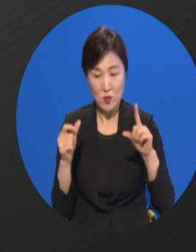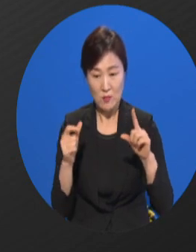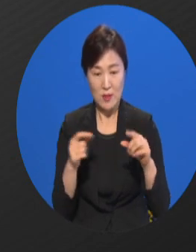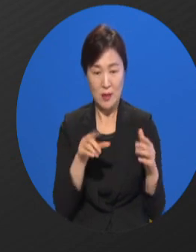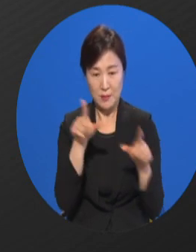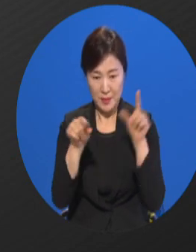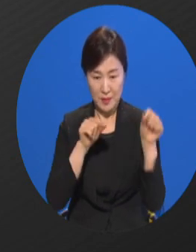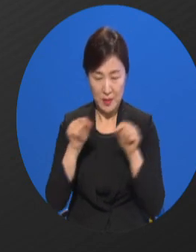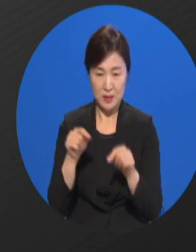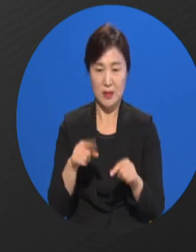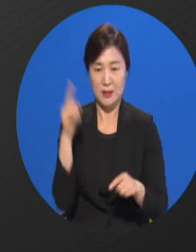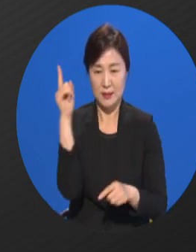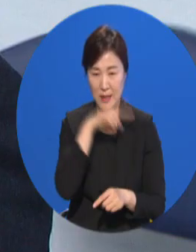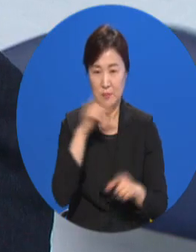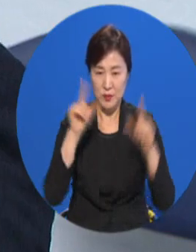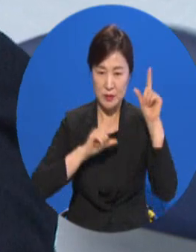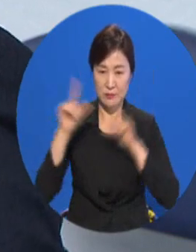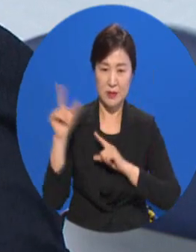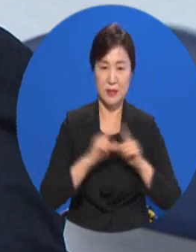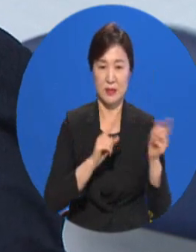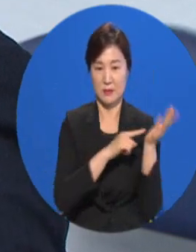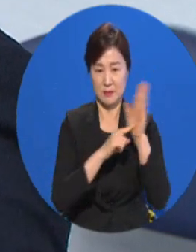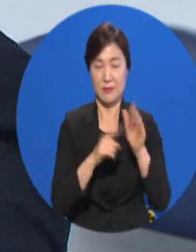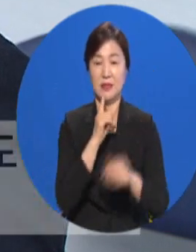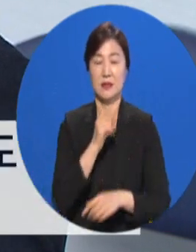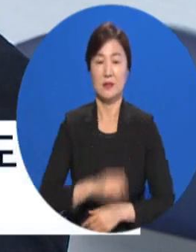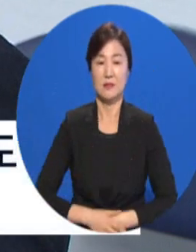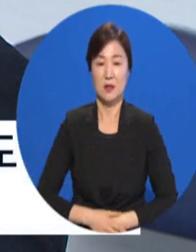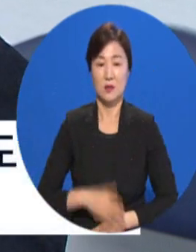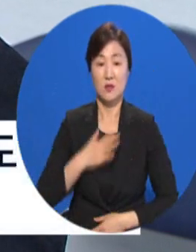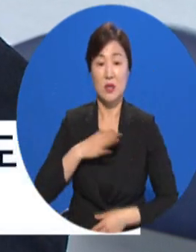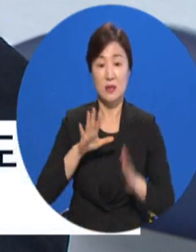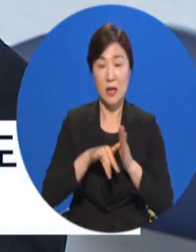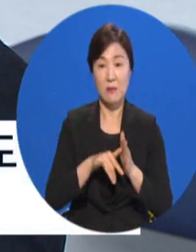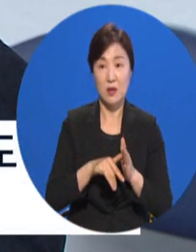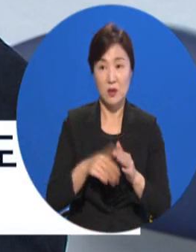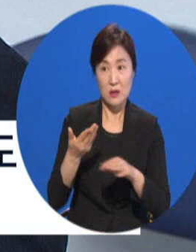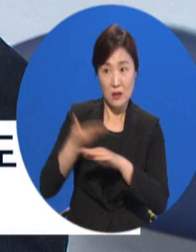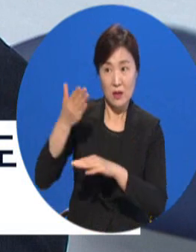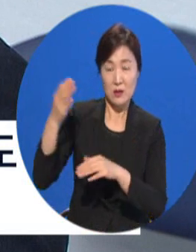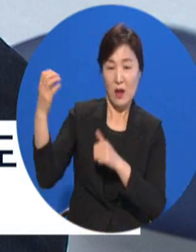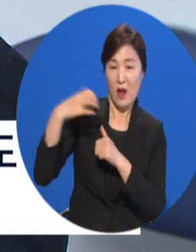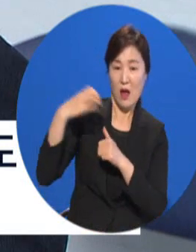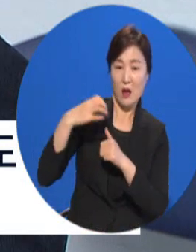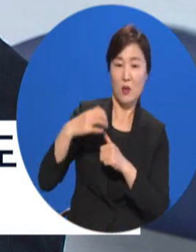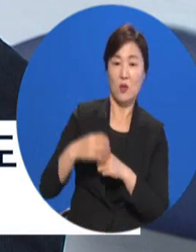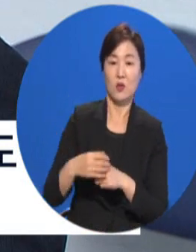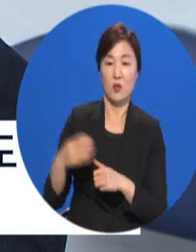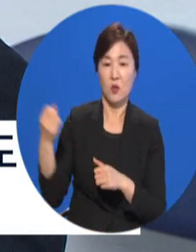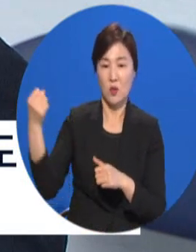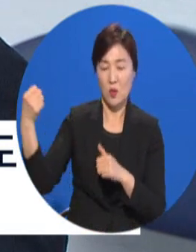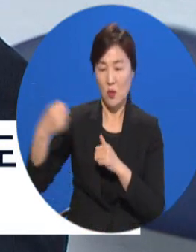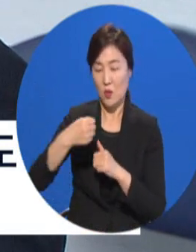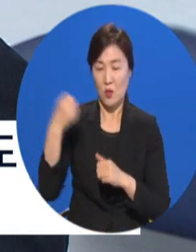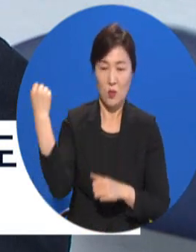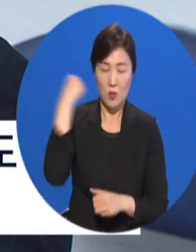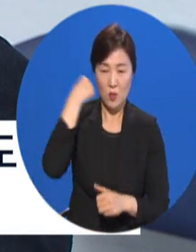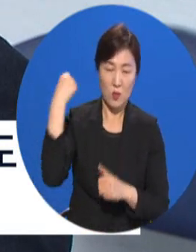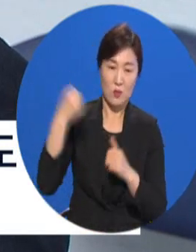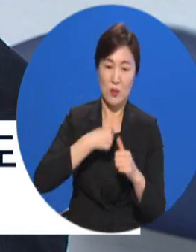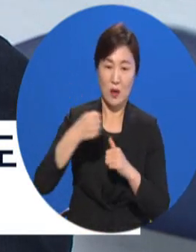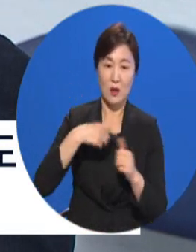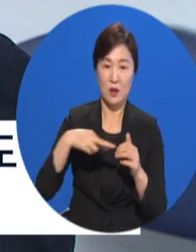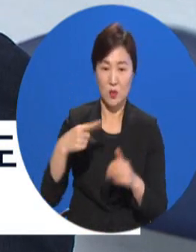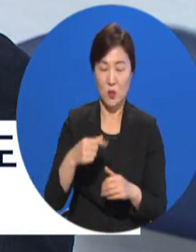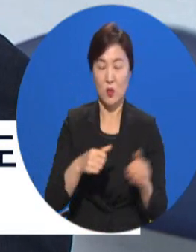인상을 심어주려 했다고 주장합니다. 저희 때만 하더라도 뭐 상관한테 심한 소리 듣고 뭐 때로는 구타를 당해도 뭐 그거는